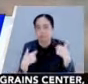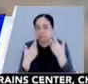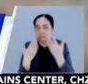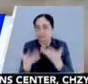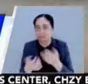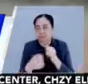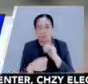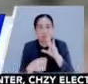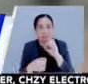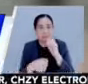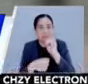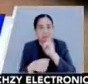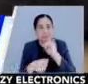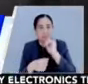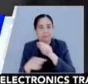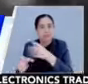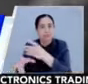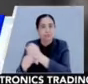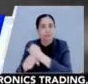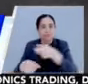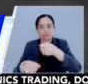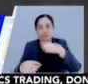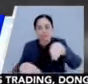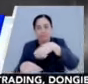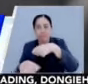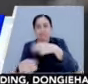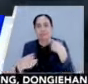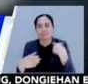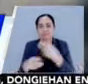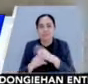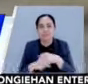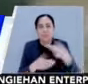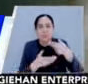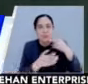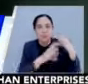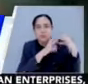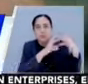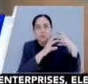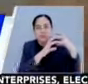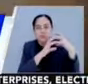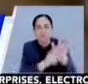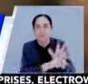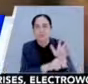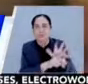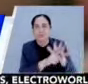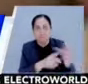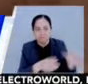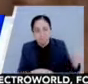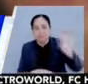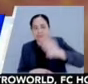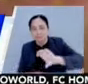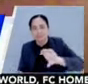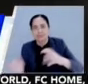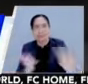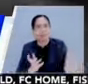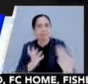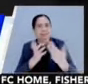kay Mamang Sorbetero. Ang sabaw ng buko from Suking Buko Vendor, matching sa kanilang